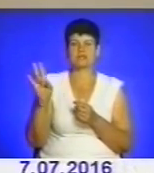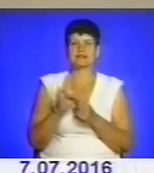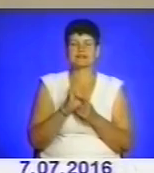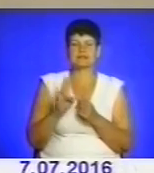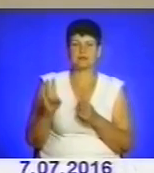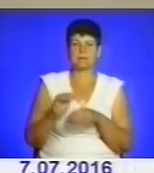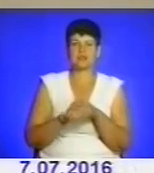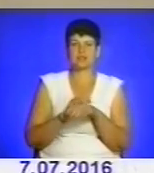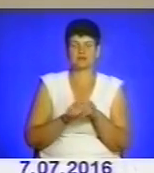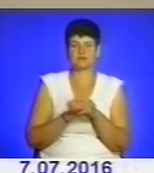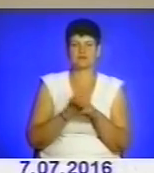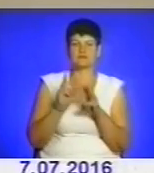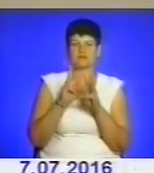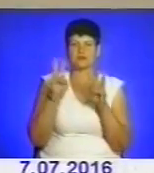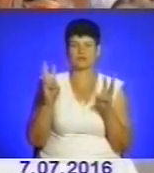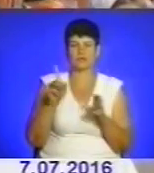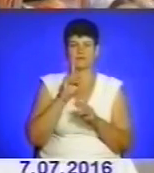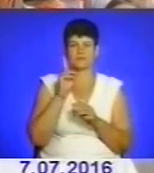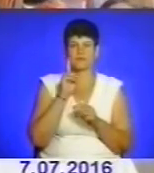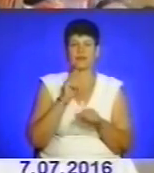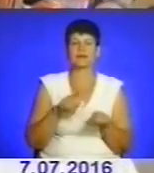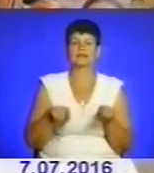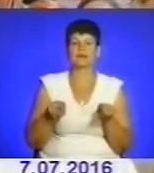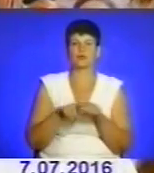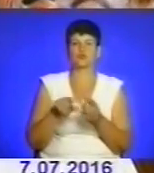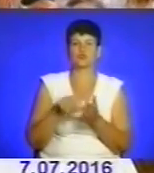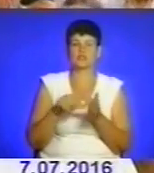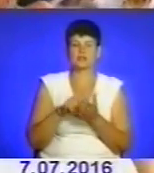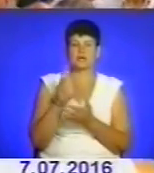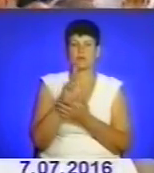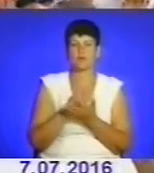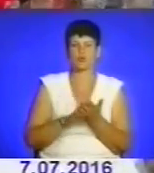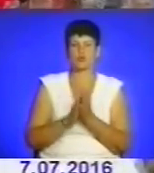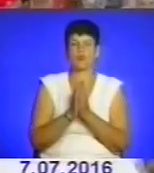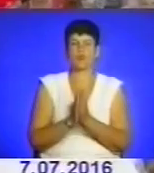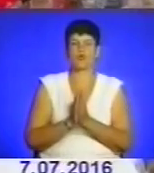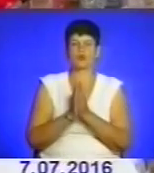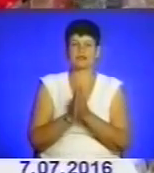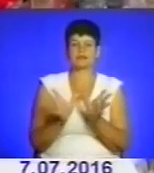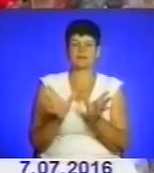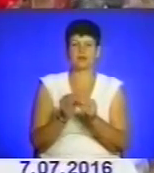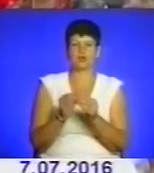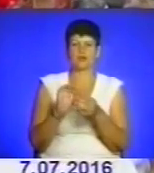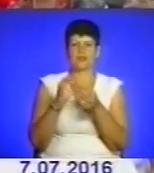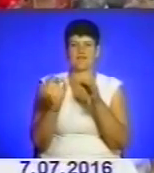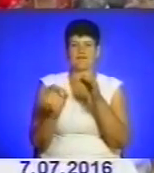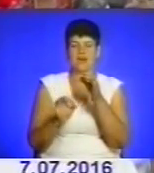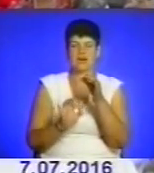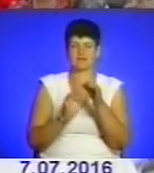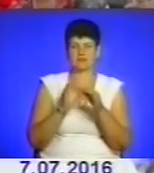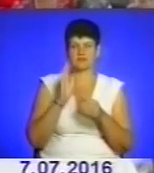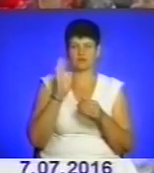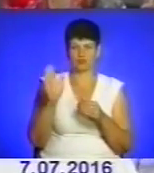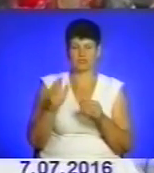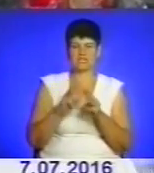Блаженнішого Святослава Шевчука з молоддю. Також учасники прощі молитимуться спільно на вервиці. Відбудеться архієрейська